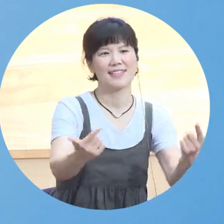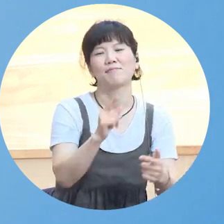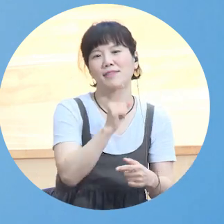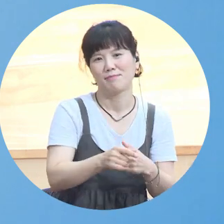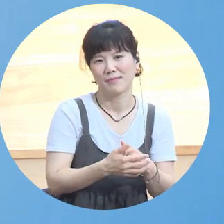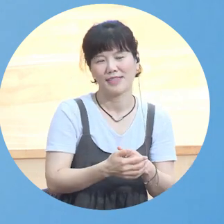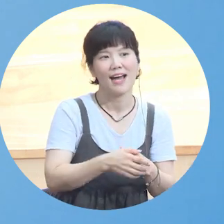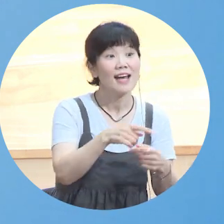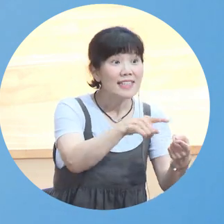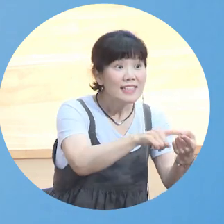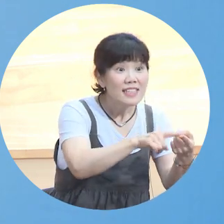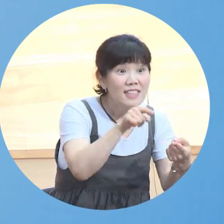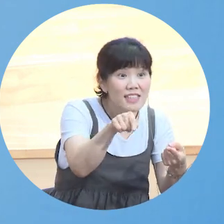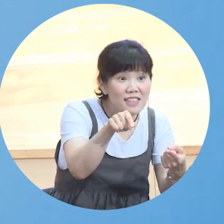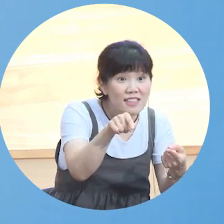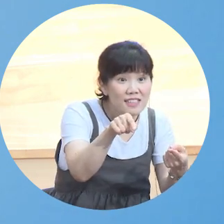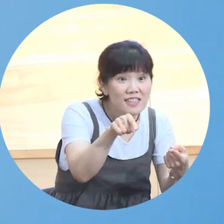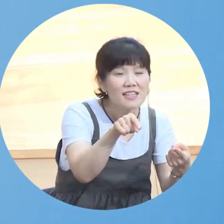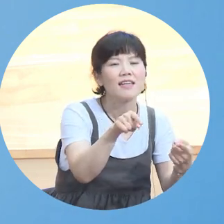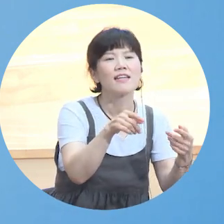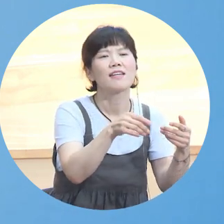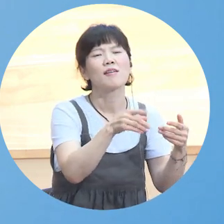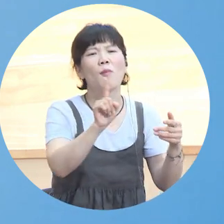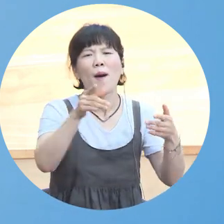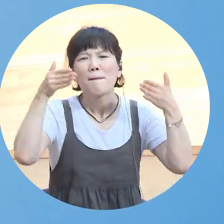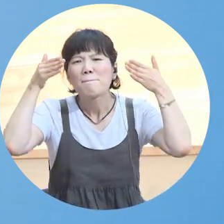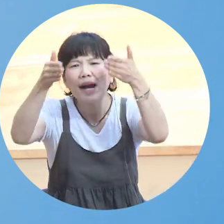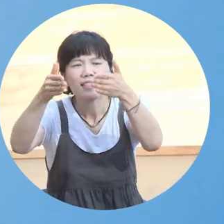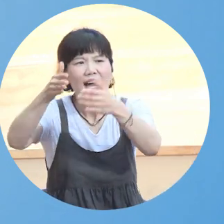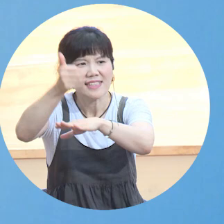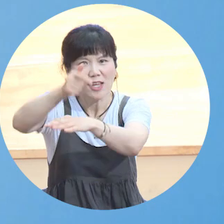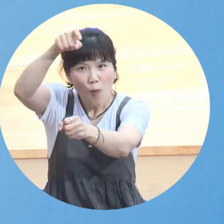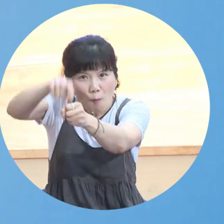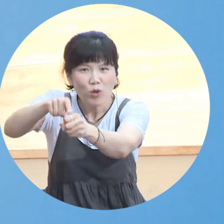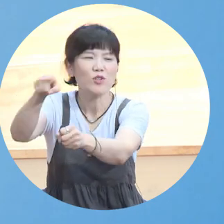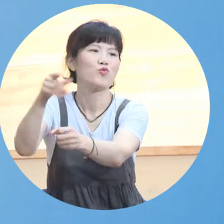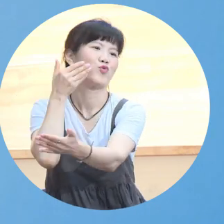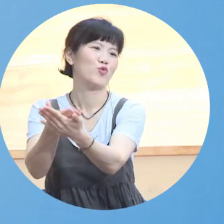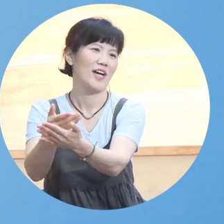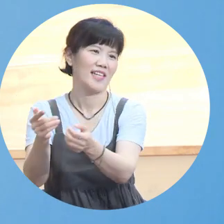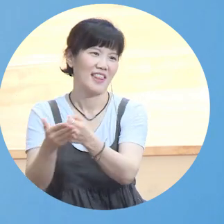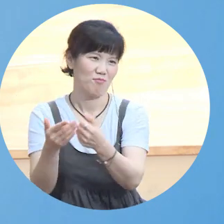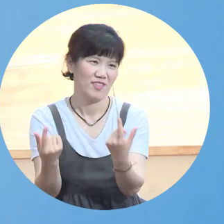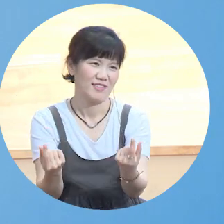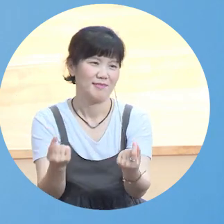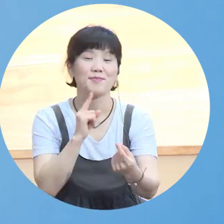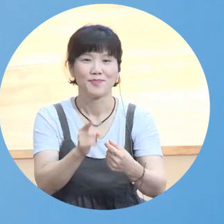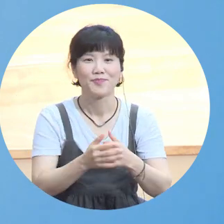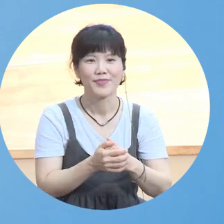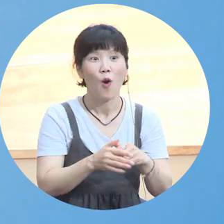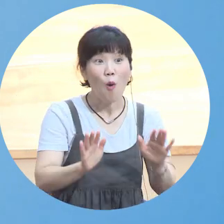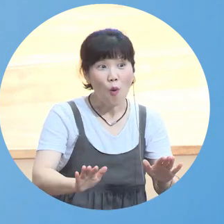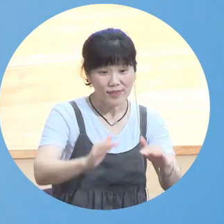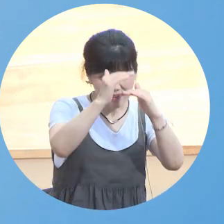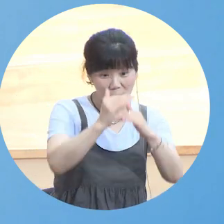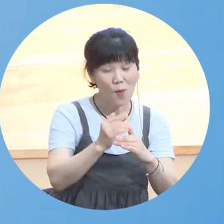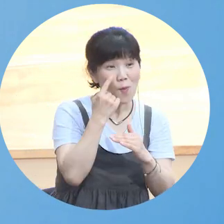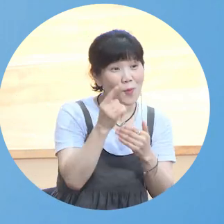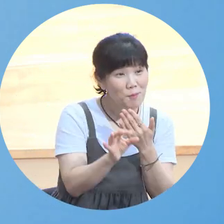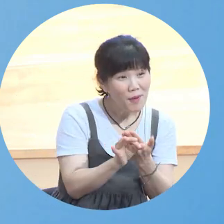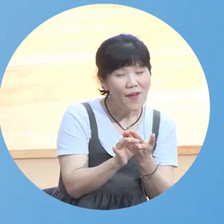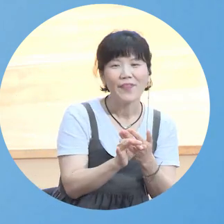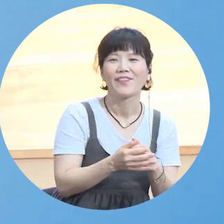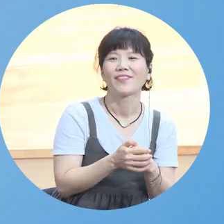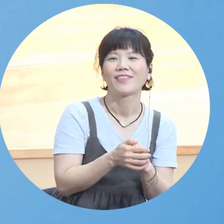가는 방향 최종 목적지가 중요하기 때문에 그런 거예요 자 오늘 본문에 보니까 자 오늘 보면 다 한 아버지가